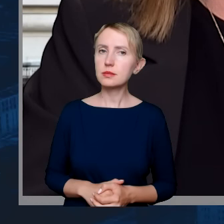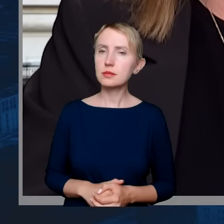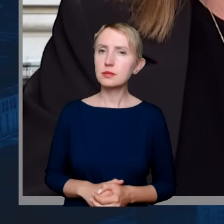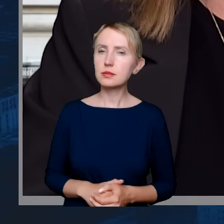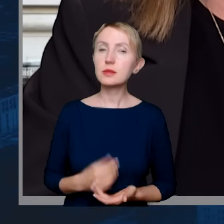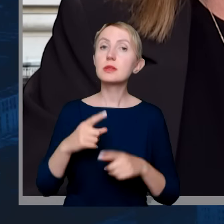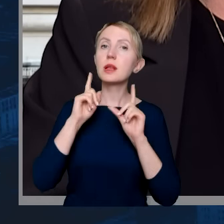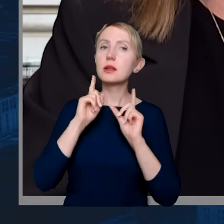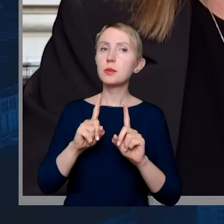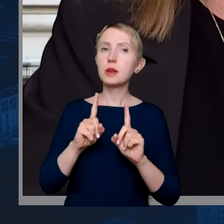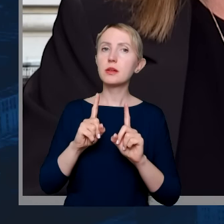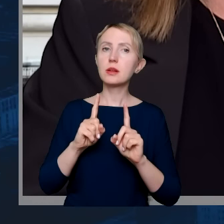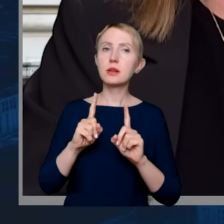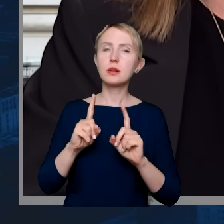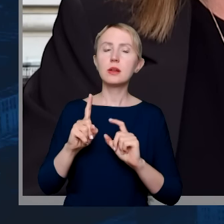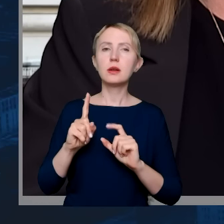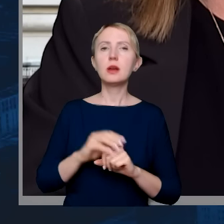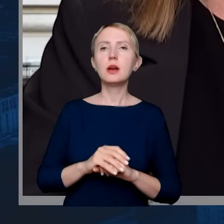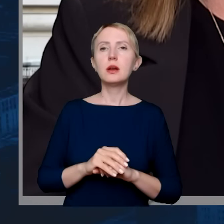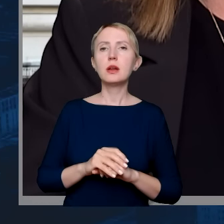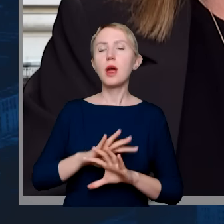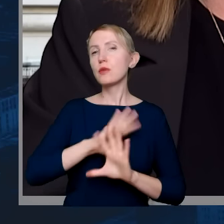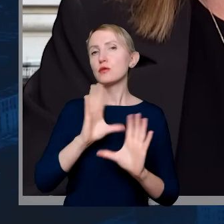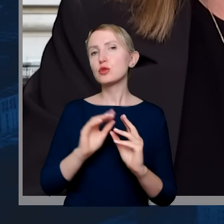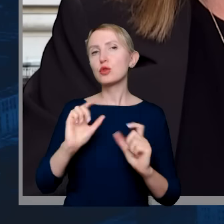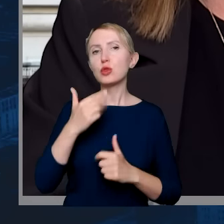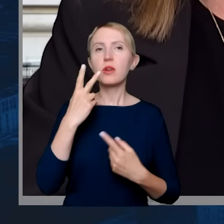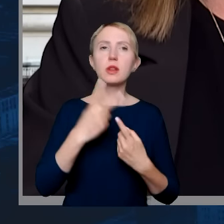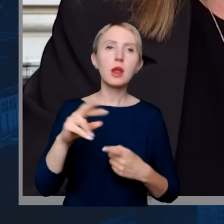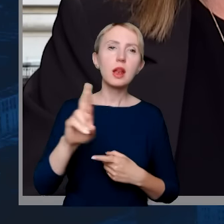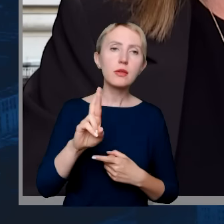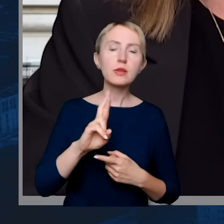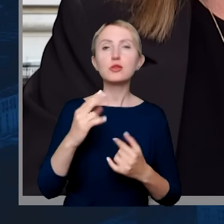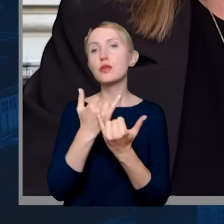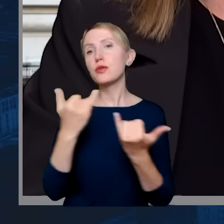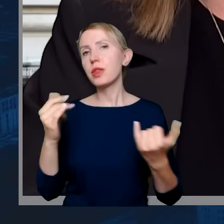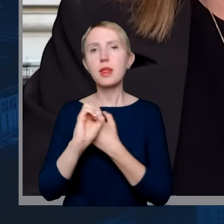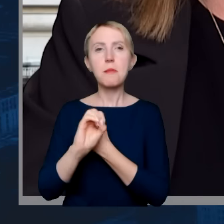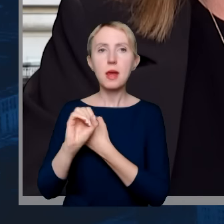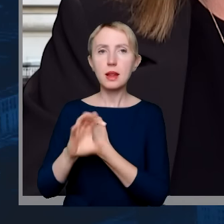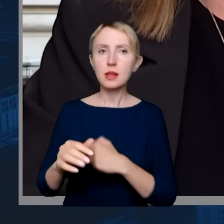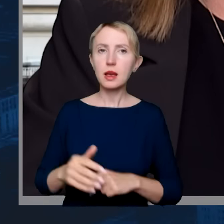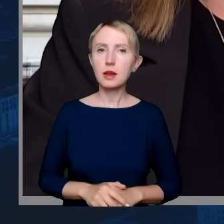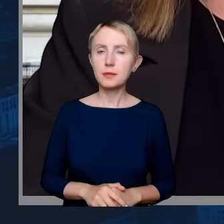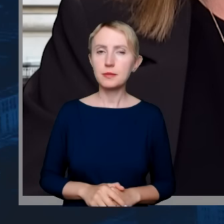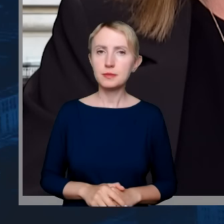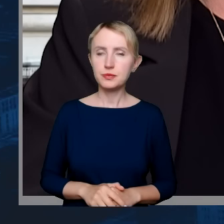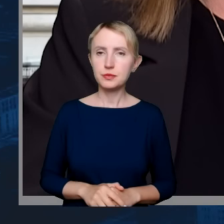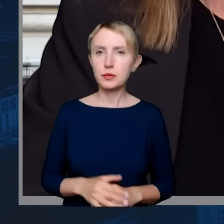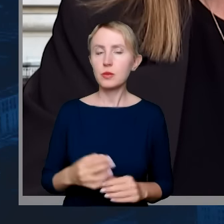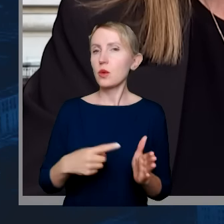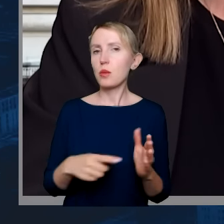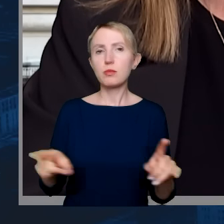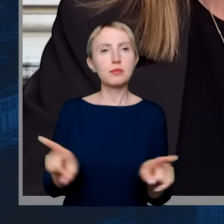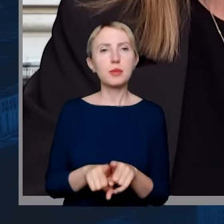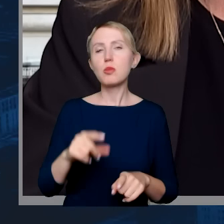naprawdę wszystko, co mówię, czy w Telewizji Republika, czy w jakichkolwiek innych mediach, dokładnie to samo staram się